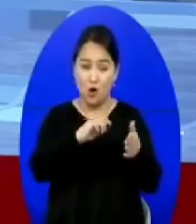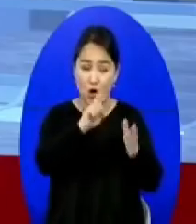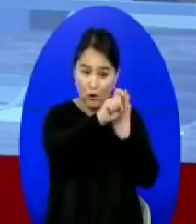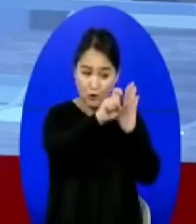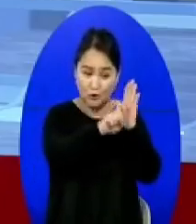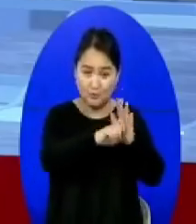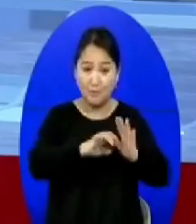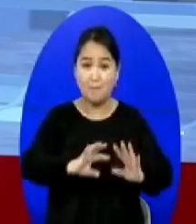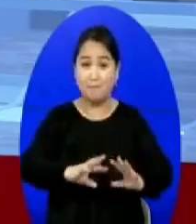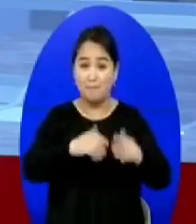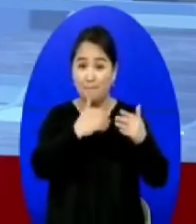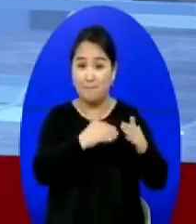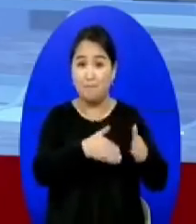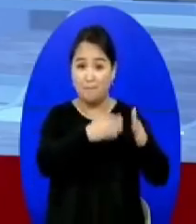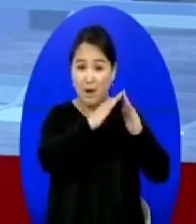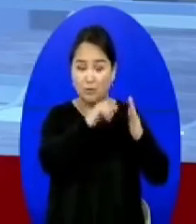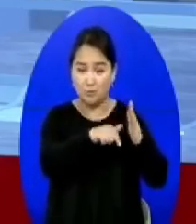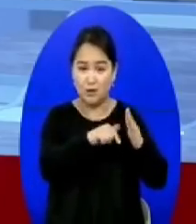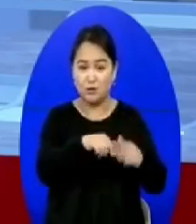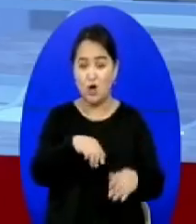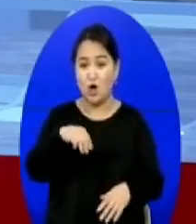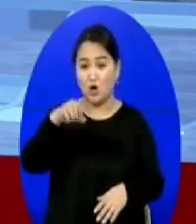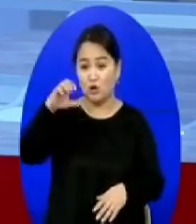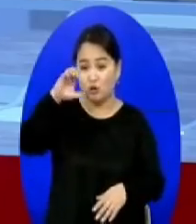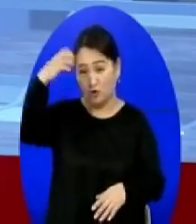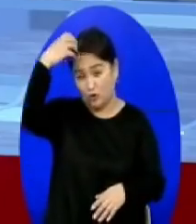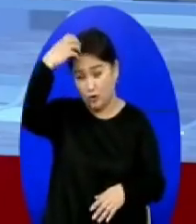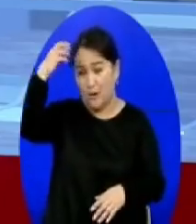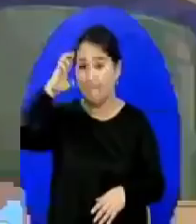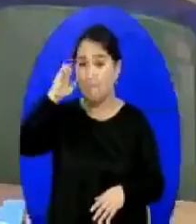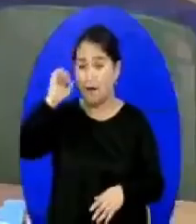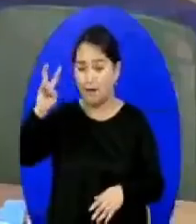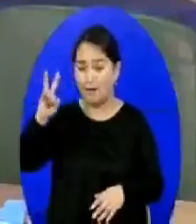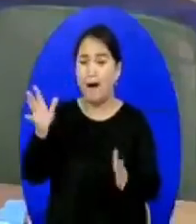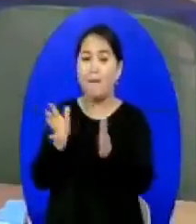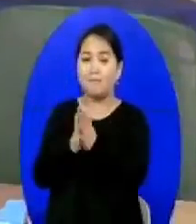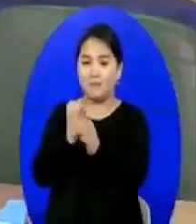хүрээнд төрийн банктай хамтран ажиллах харуулж санамж өчг байгууллаа.